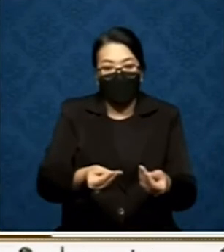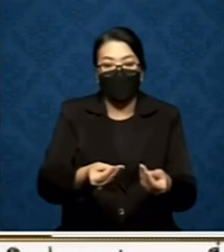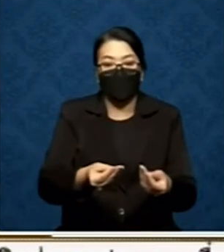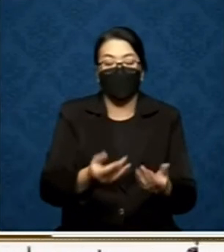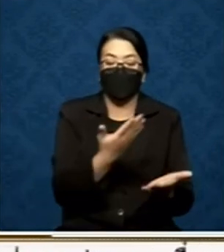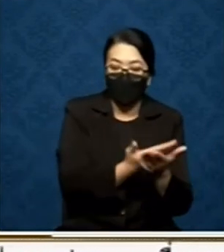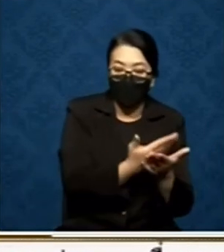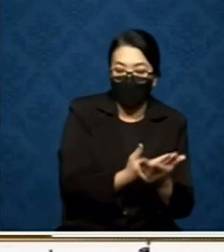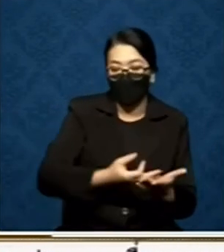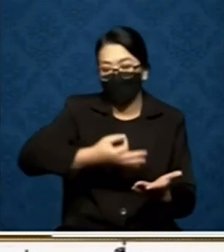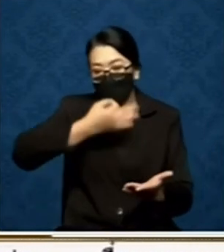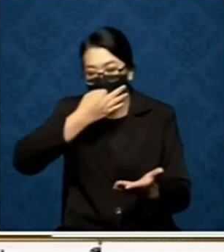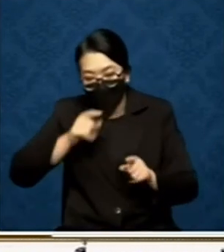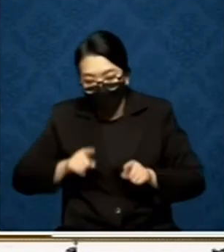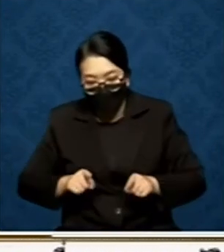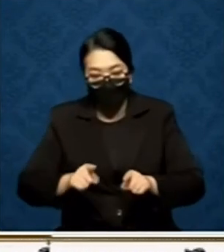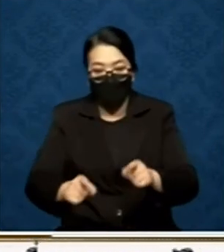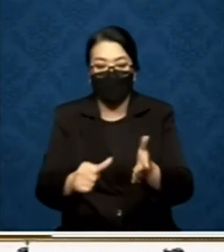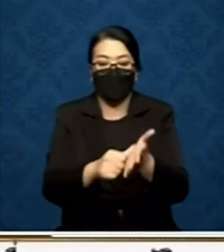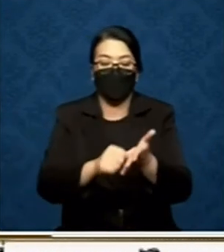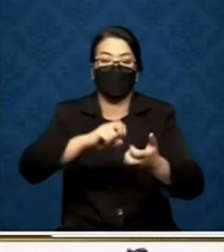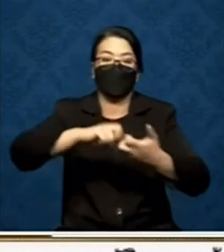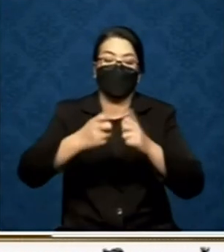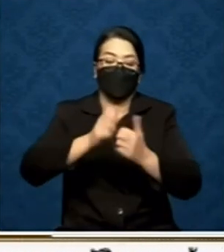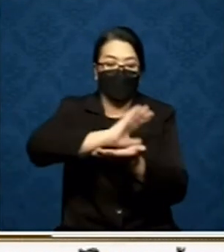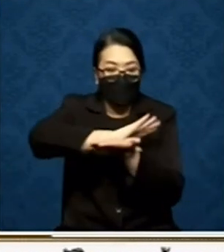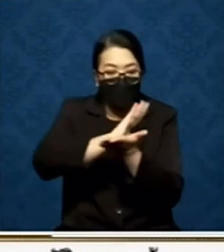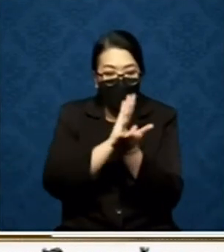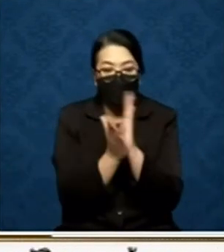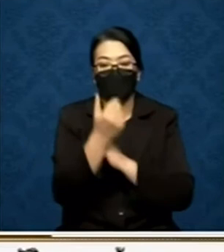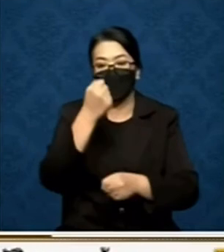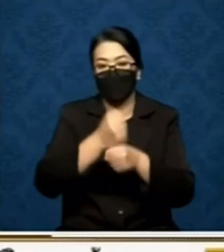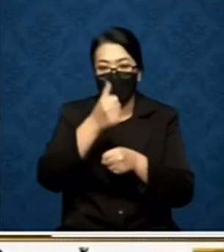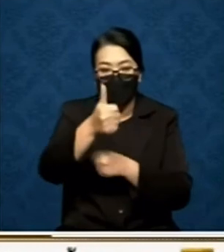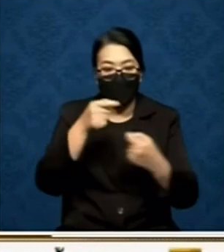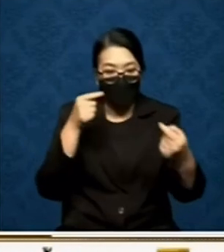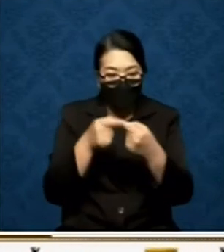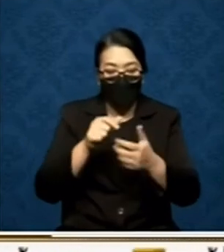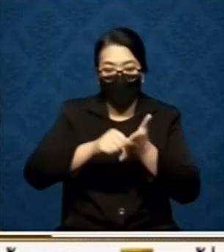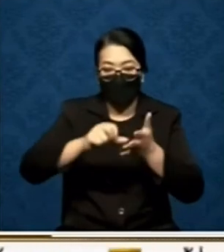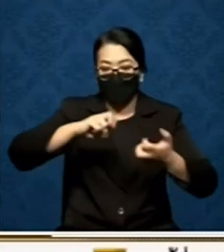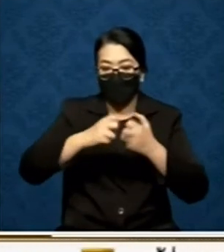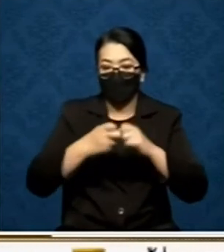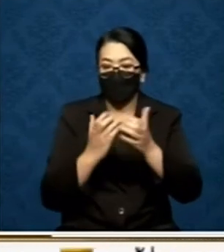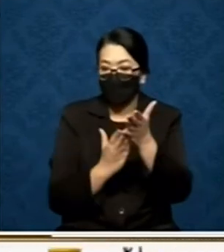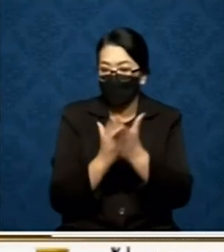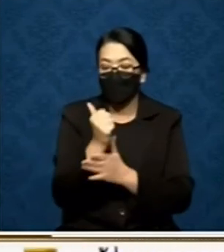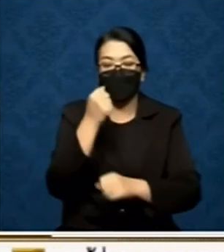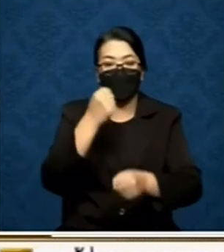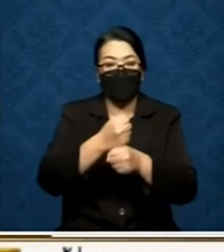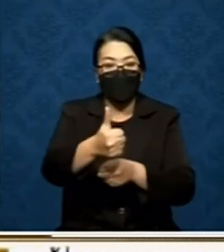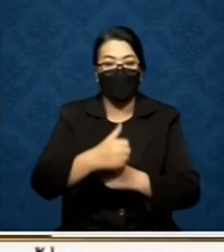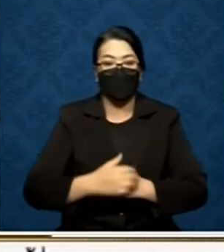การให้เงินเข้าไปเขาจะได้นำไปสู่การแก้ไขปัญหาความเดือดร้อนได้ตรงตามประเด็นและตรงจุดนะครับพรุ่งนี้ไงว่า